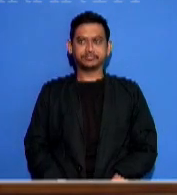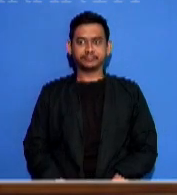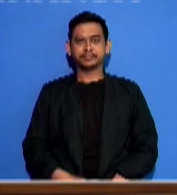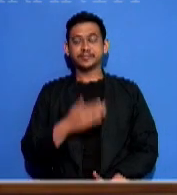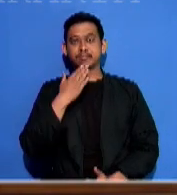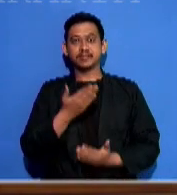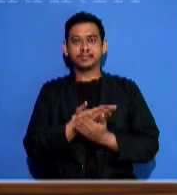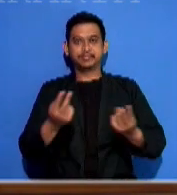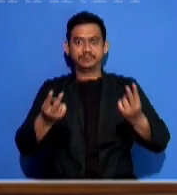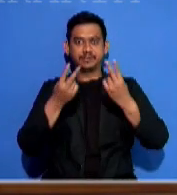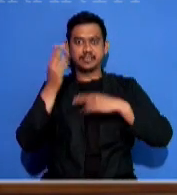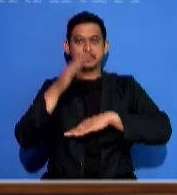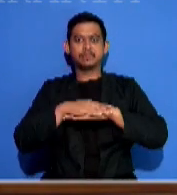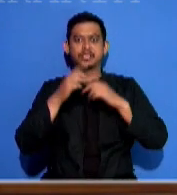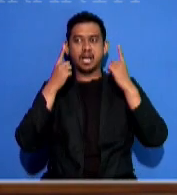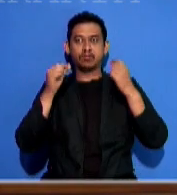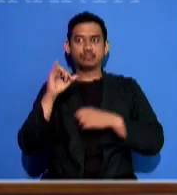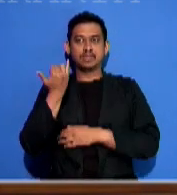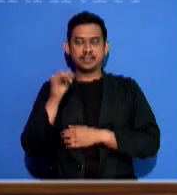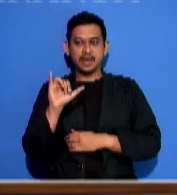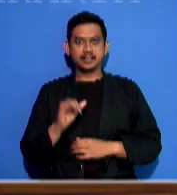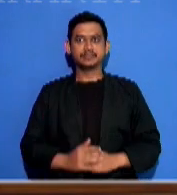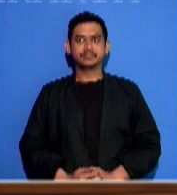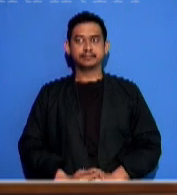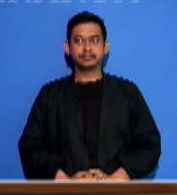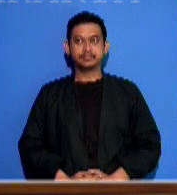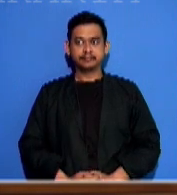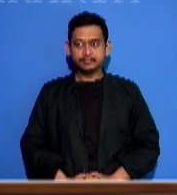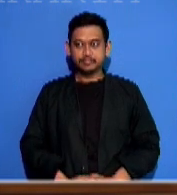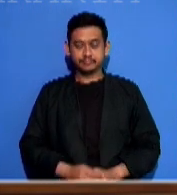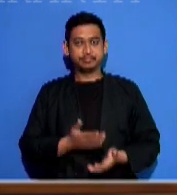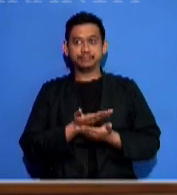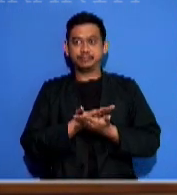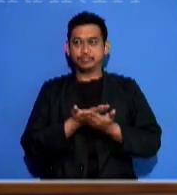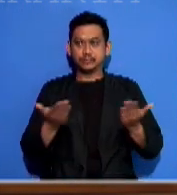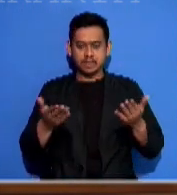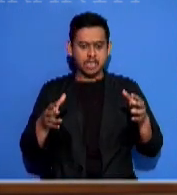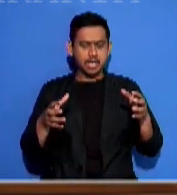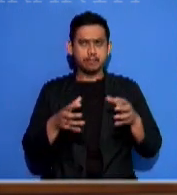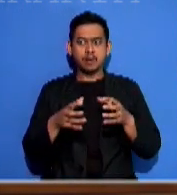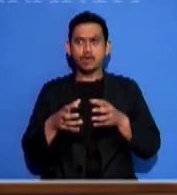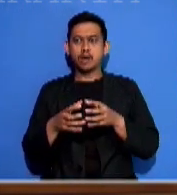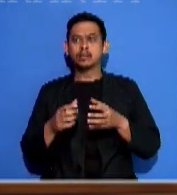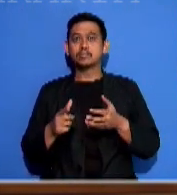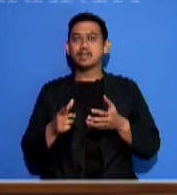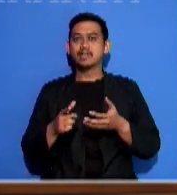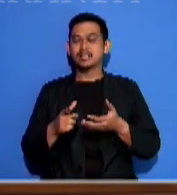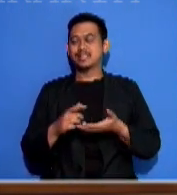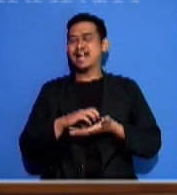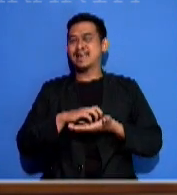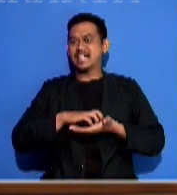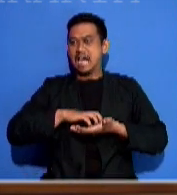Panjenengan tasih mirsani pawartos basa Jawi Yogyakarta. Pramirsa sisa woh-wohan menapa dene janganan kanyata saged dipun olah